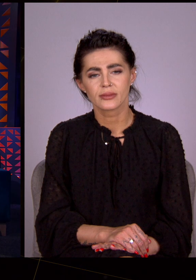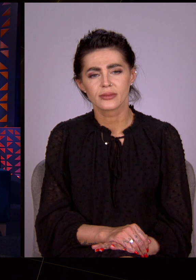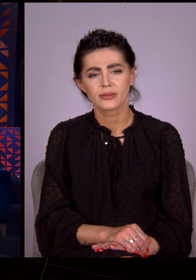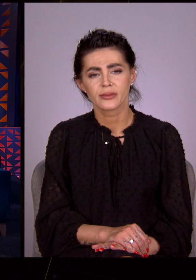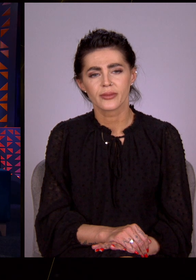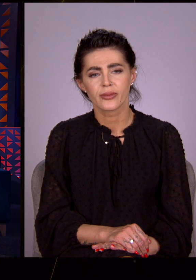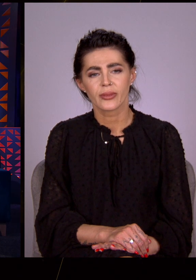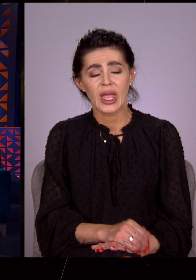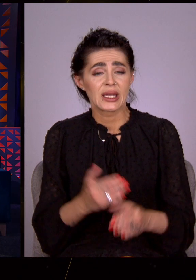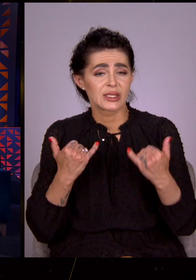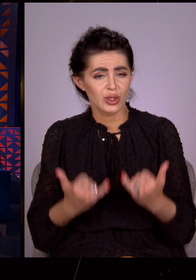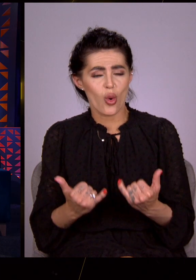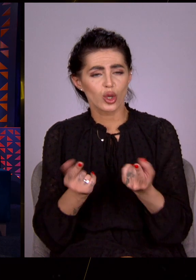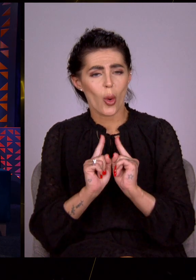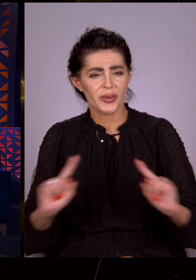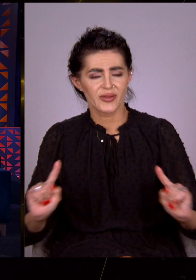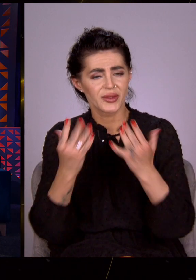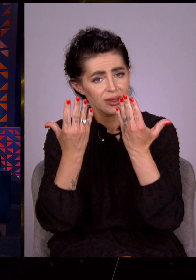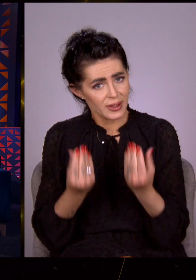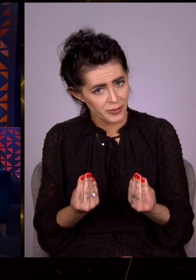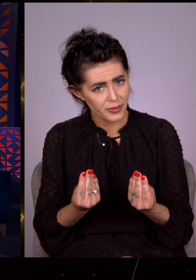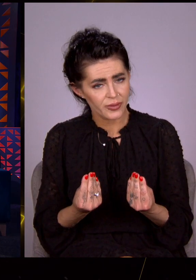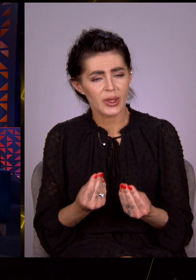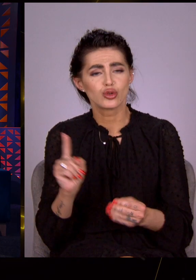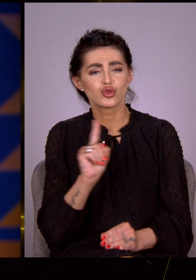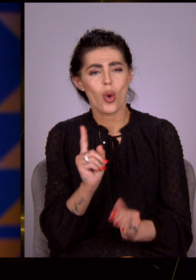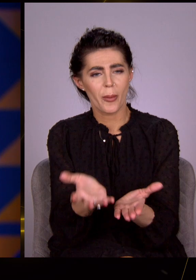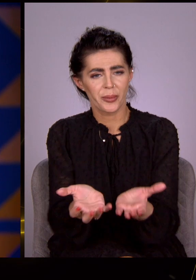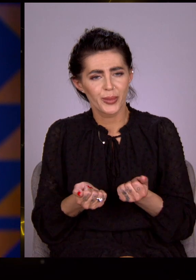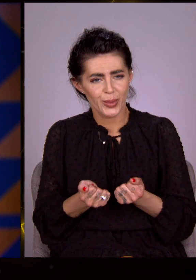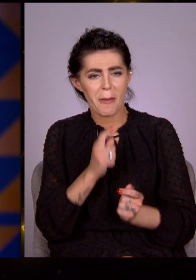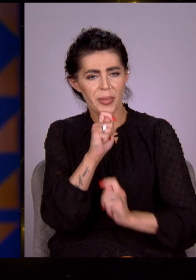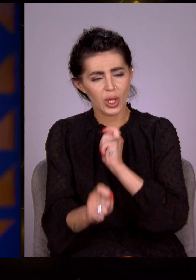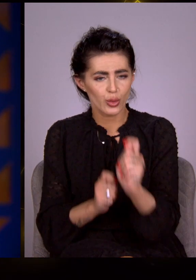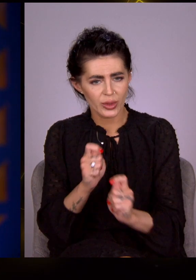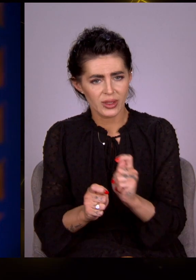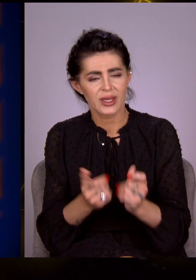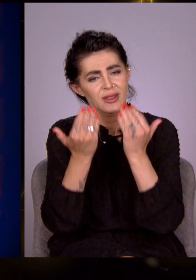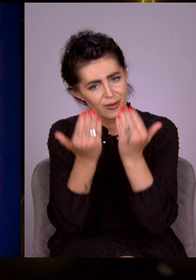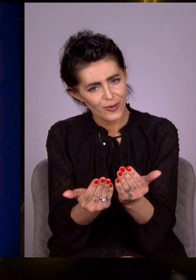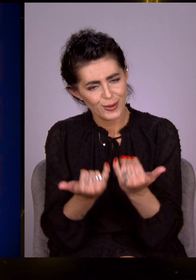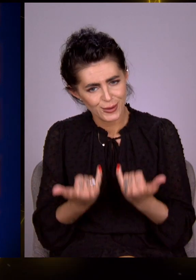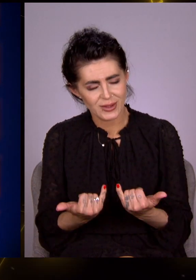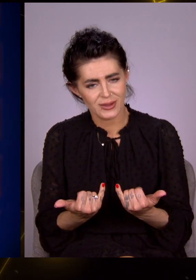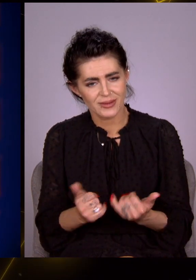Іринко, сьогодні такий особливий день, що отримувати подарунки сьогодні твоя черга.